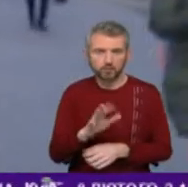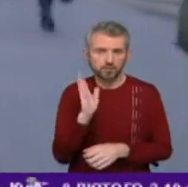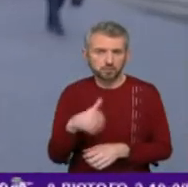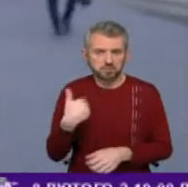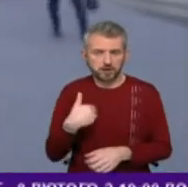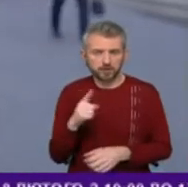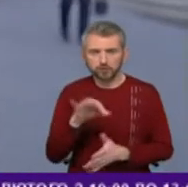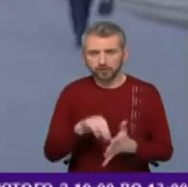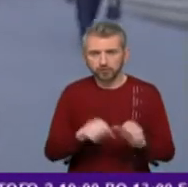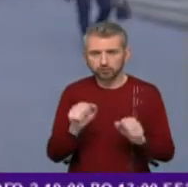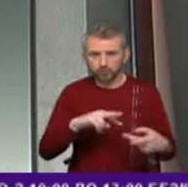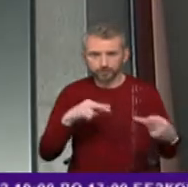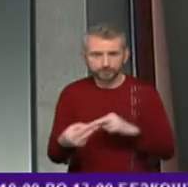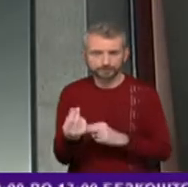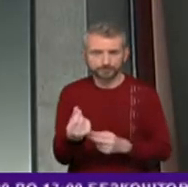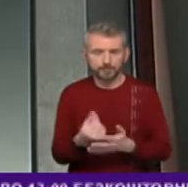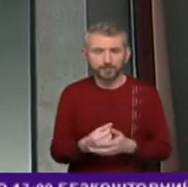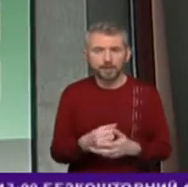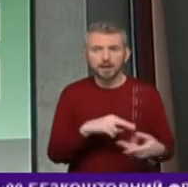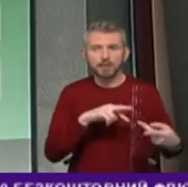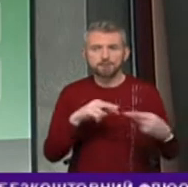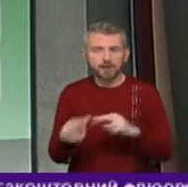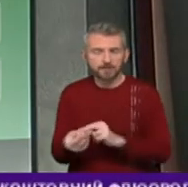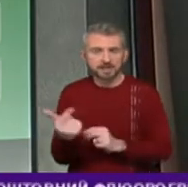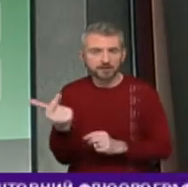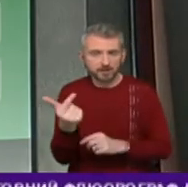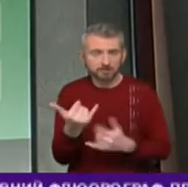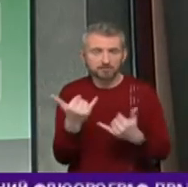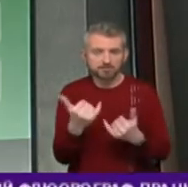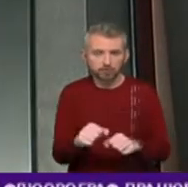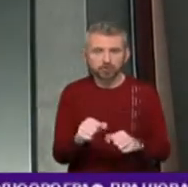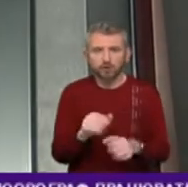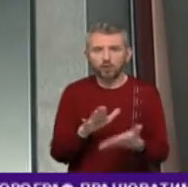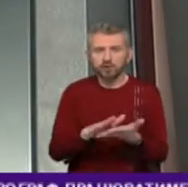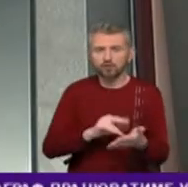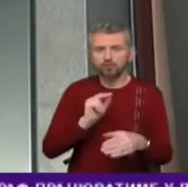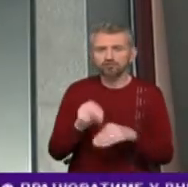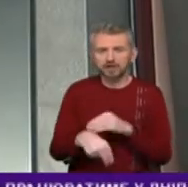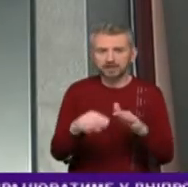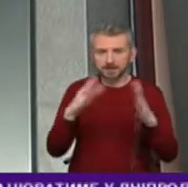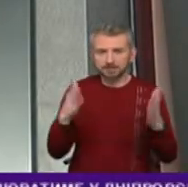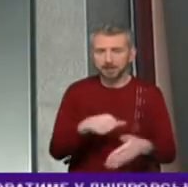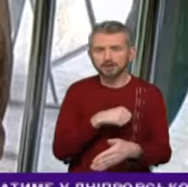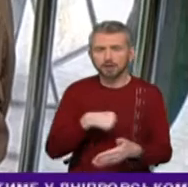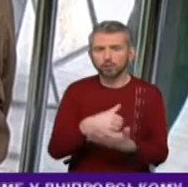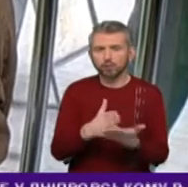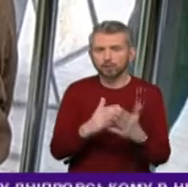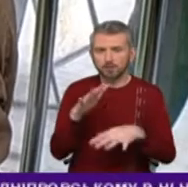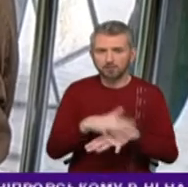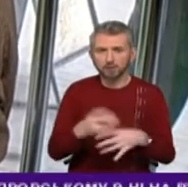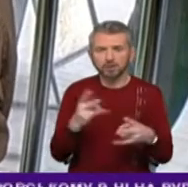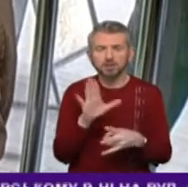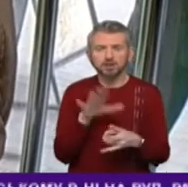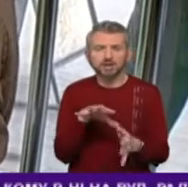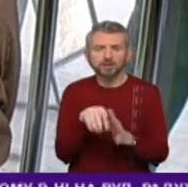полезно, щоб одразу можна було конвертувати. Перевести валюту в гривні тепер можна й готівкою через термінал самообслуговування банку. Варто тільки